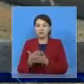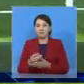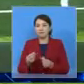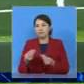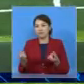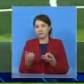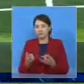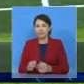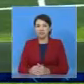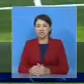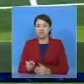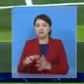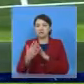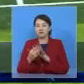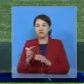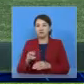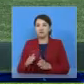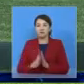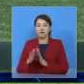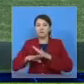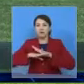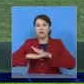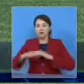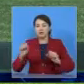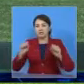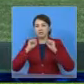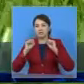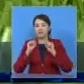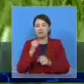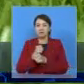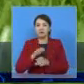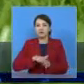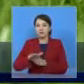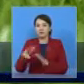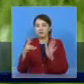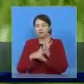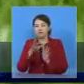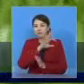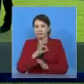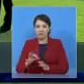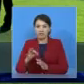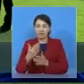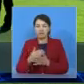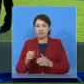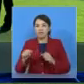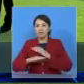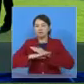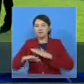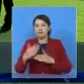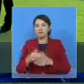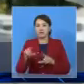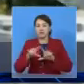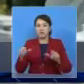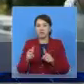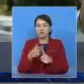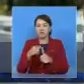средства. В селе Темирбека-Жургенова озеленена большая спортивная площадка. Работы выполнены на 80%. Стадион принадлежит средней школе